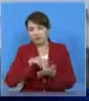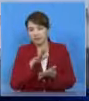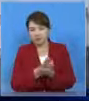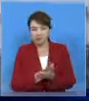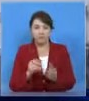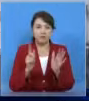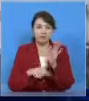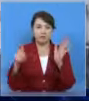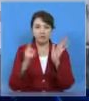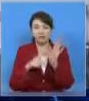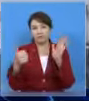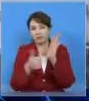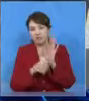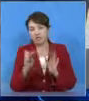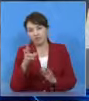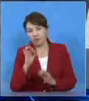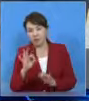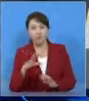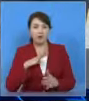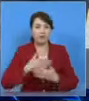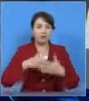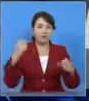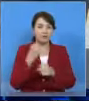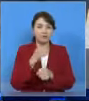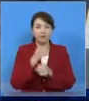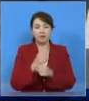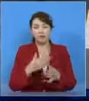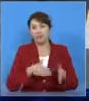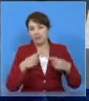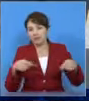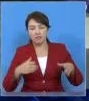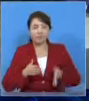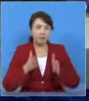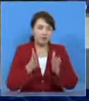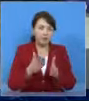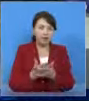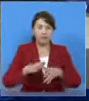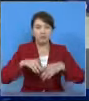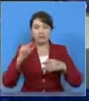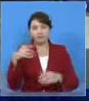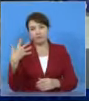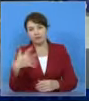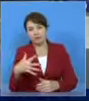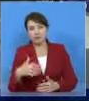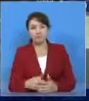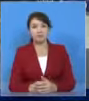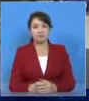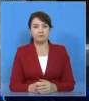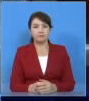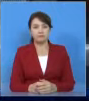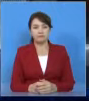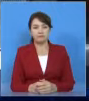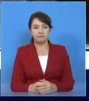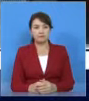зарегистрировано 776 НПО. Из них активно работающих в различных направлениях насчитывается более 150.